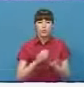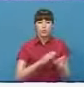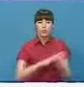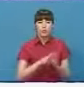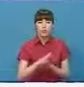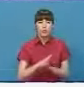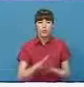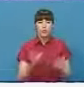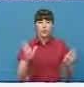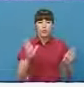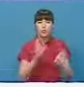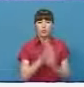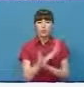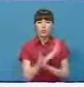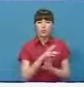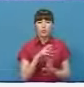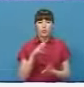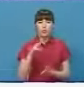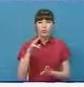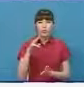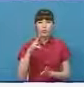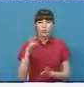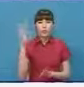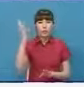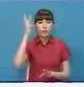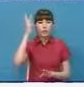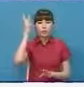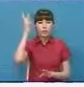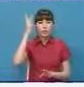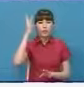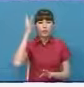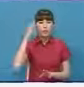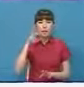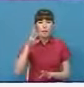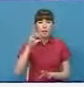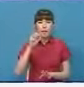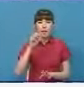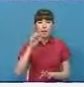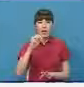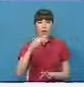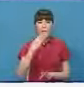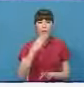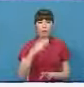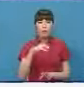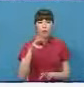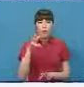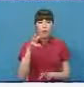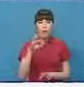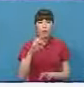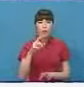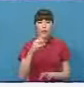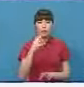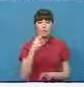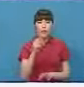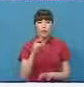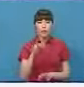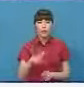киім ол турецкий марш, Моцарттың өлеңі әні.